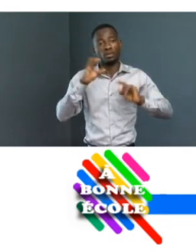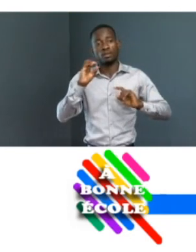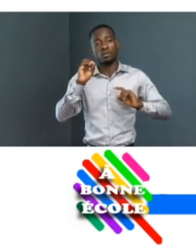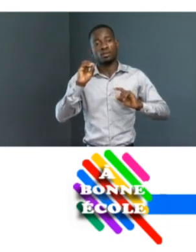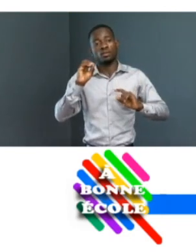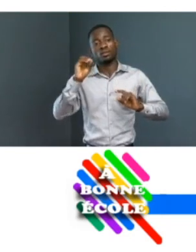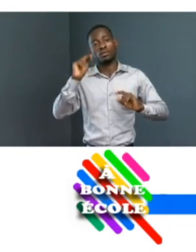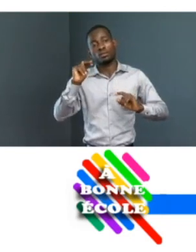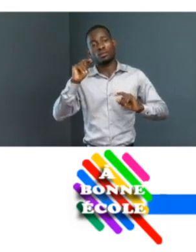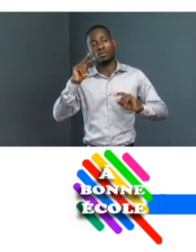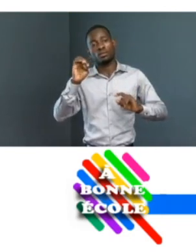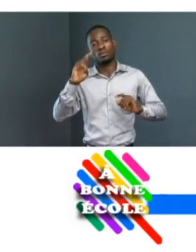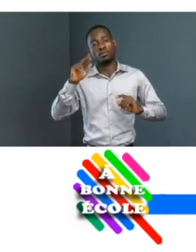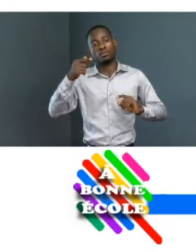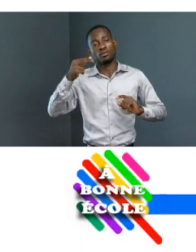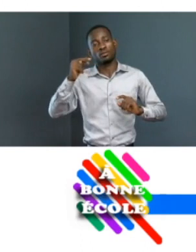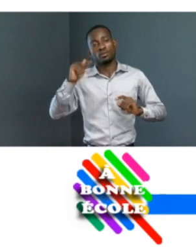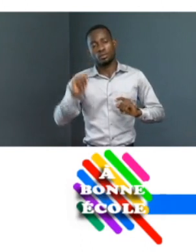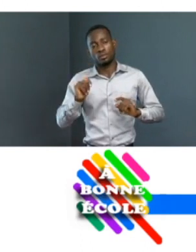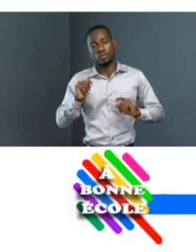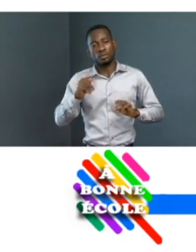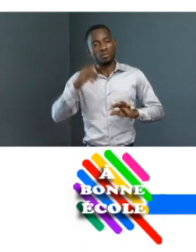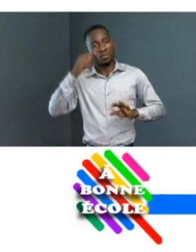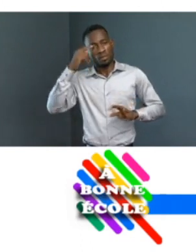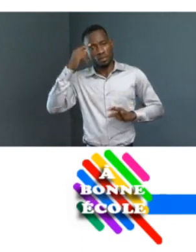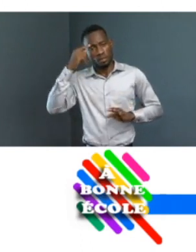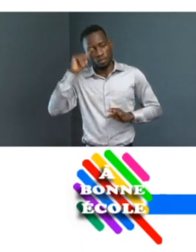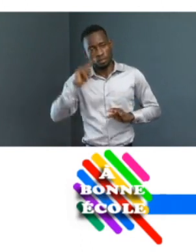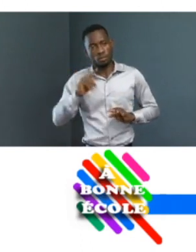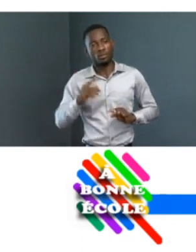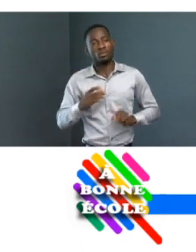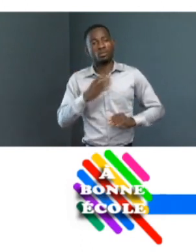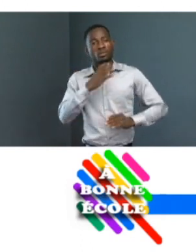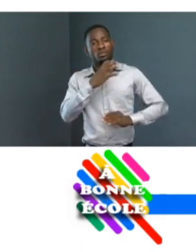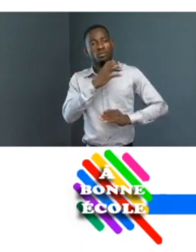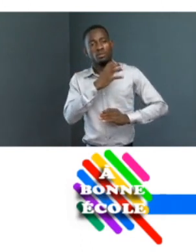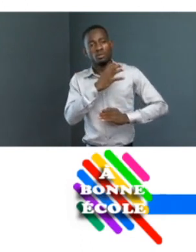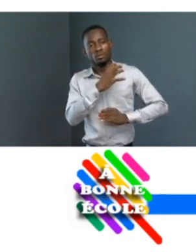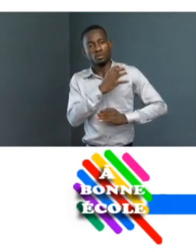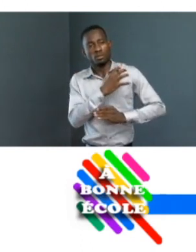convergents. Donc, pour renforcer